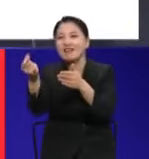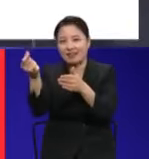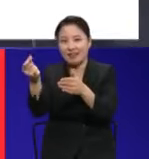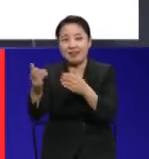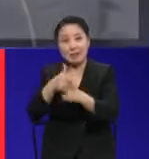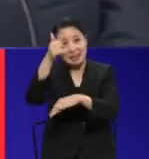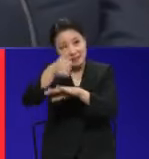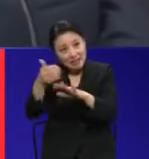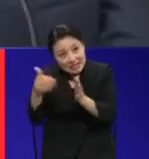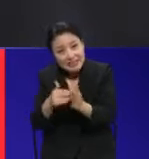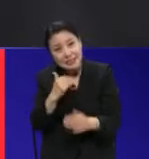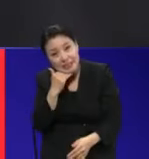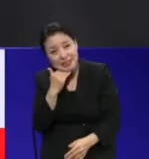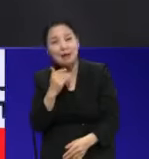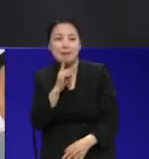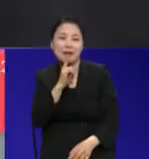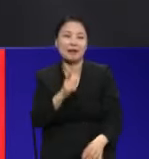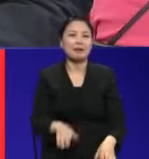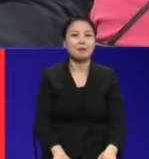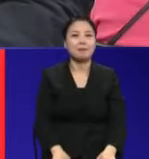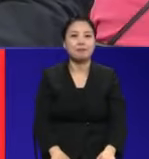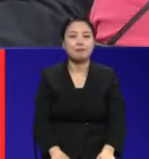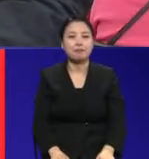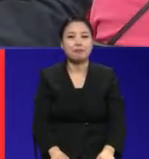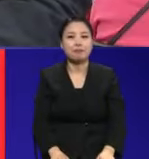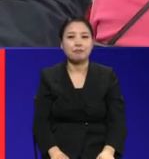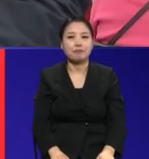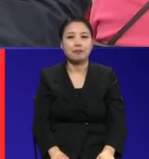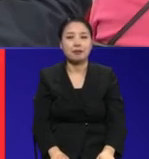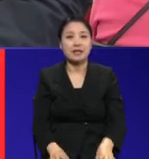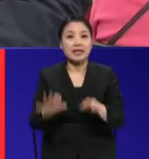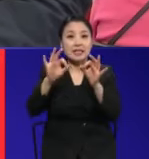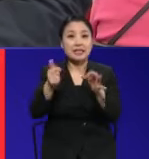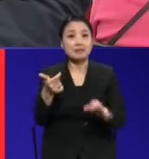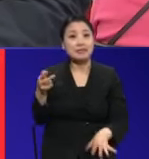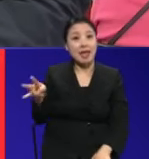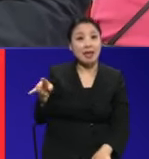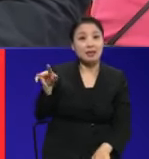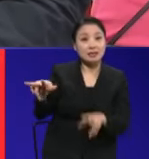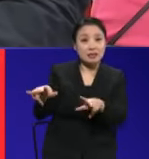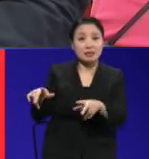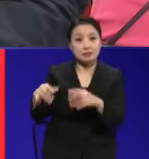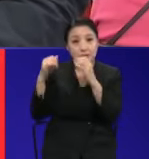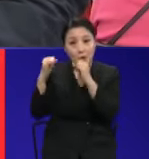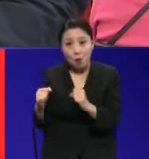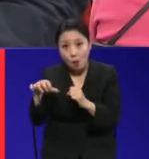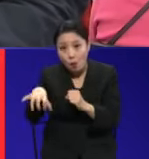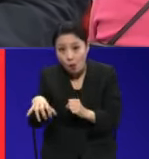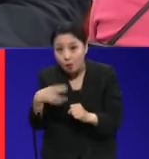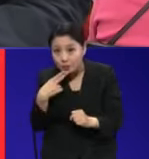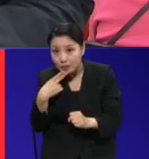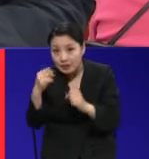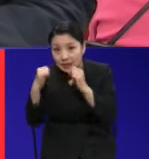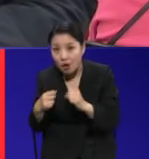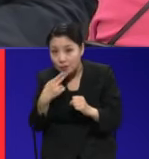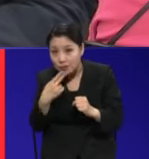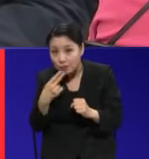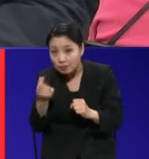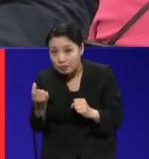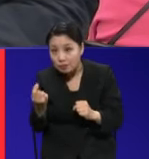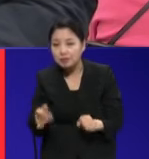결과를 지켜봐야 한다고 전했습니다. 네, 김은혜 후보 뭐 지금은 캠프에 없는 거죠? 안 보이는 것 같은데요.